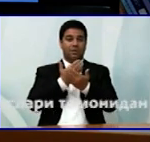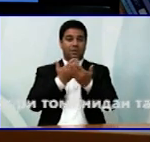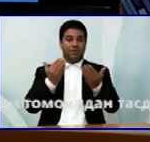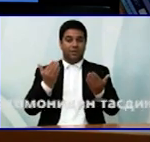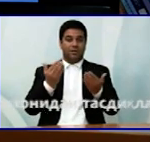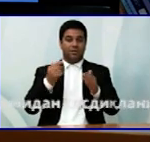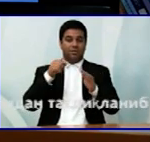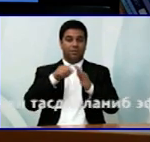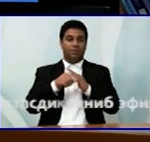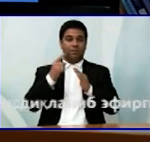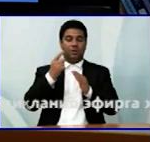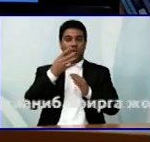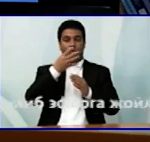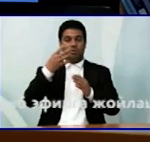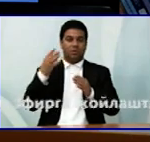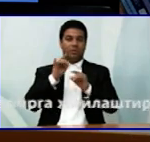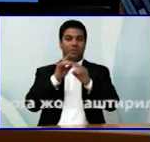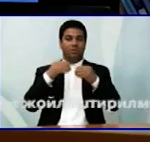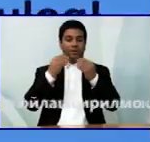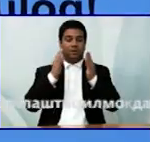sizga bitta to'rtlik o'qib beraman.